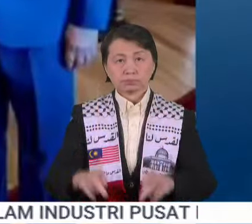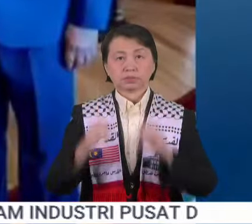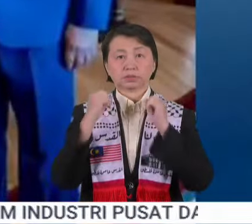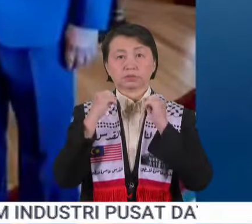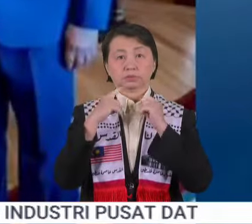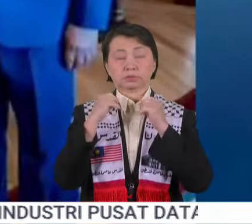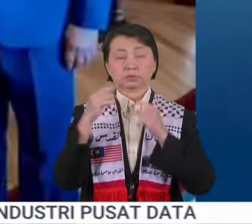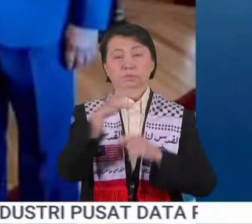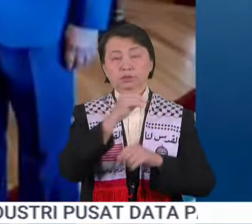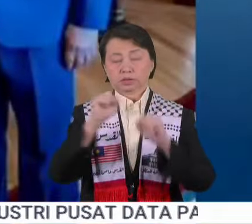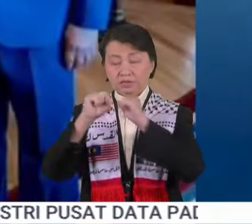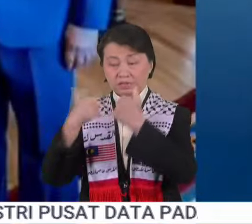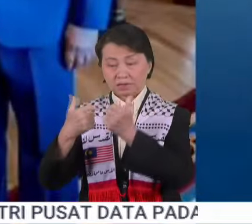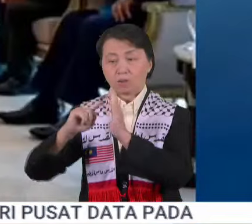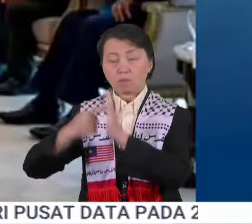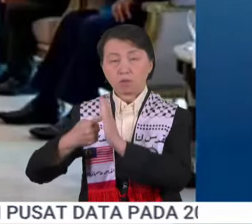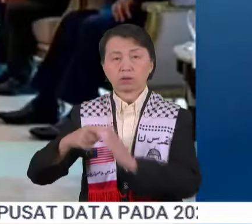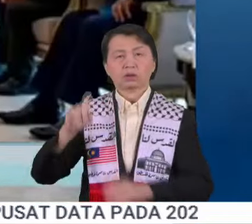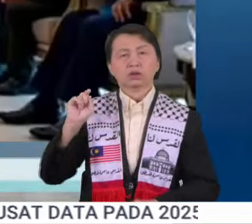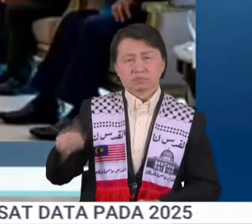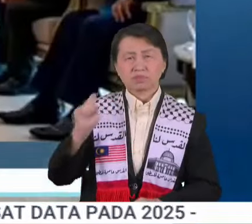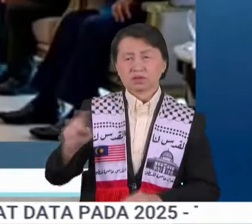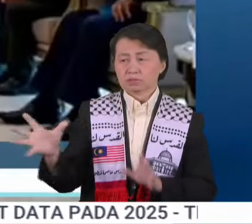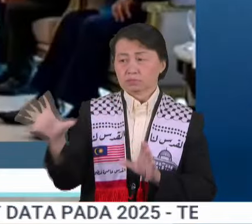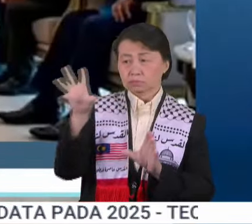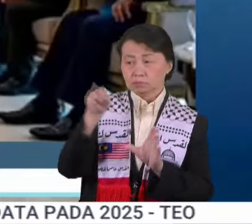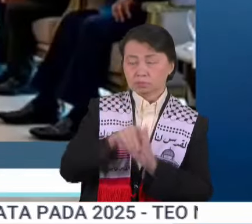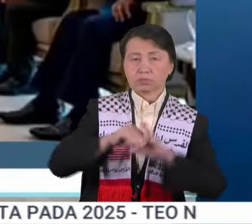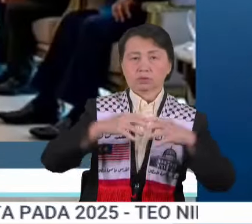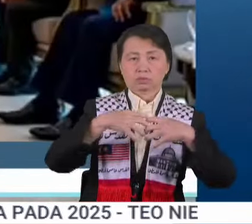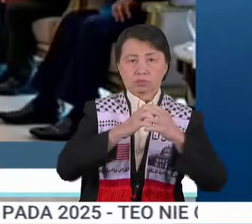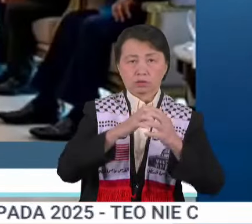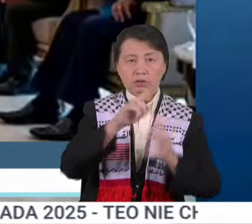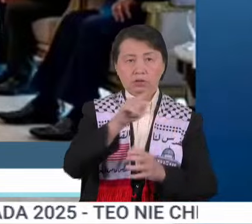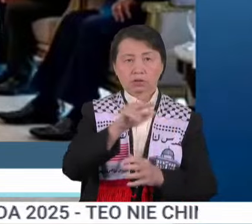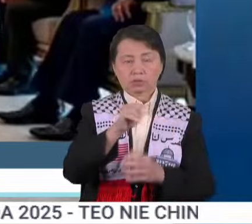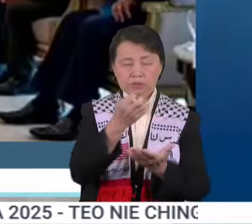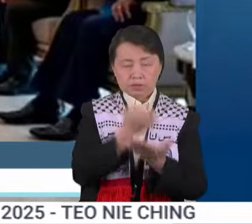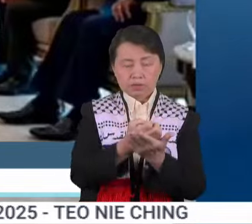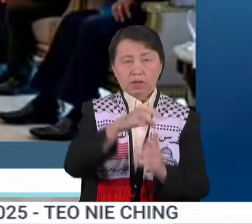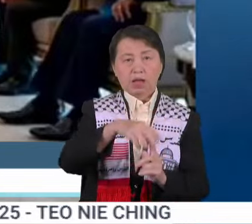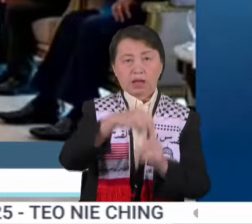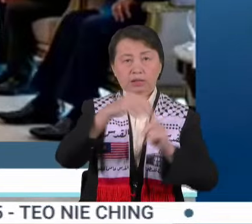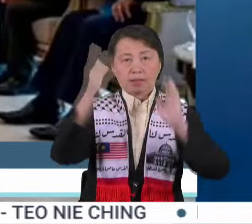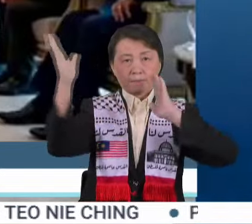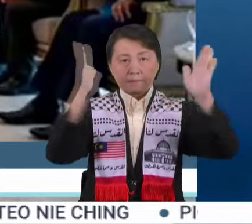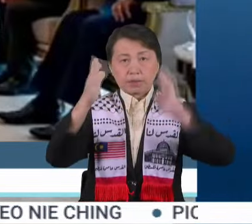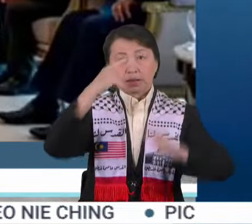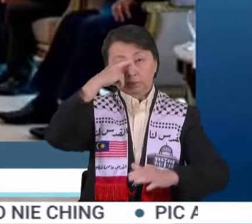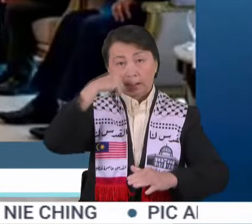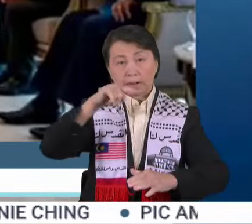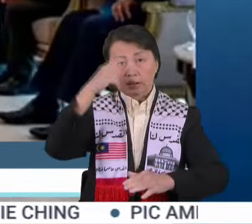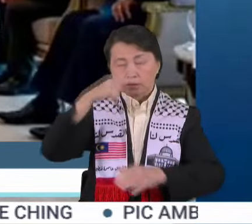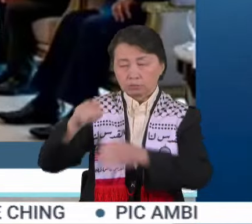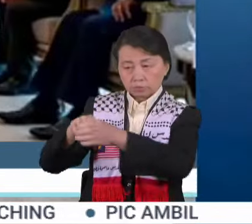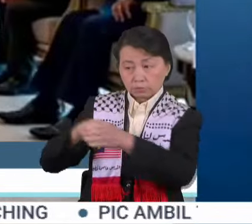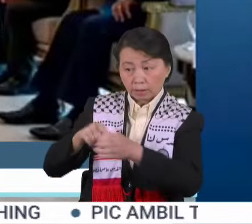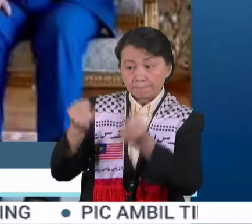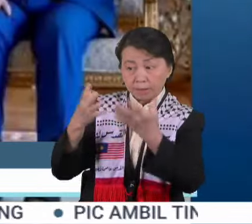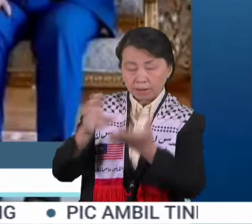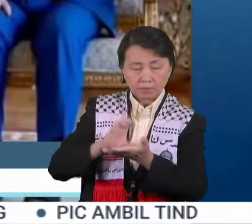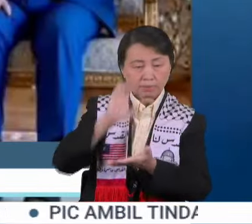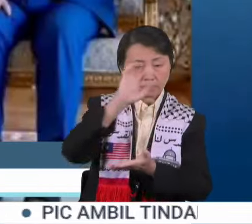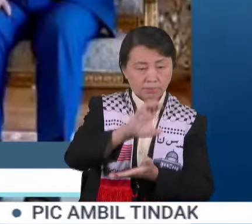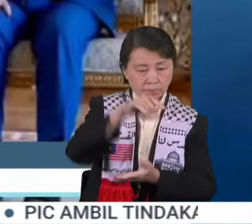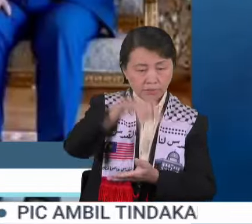Sektor swasta dan syarikat pemula perlu dilibatkan dalam penubuhan zon ekonomi khas Malaysia-Thailand. Ia untuk menarik lebih banyak pelaburan